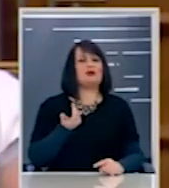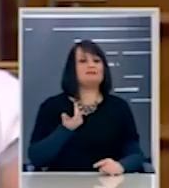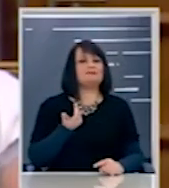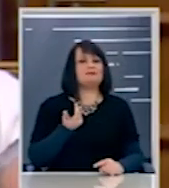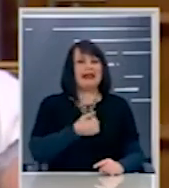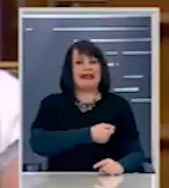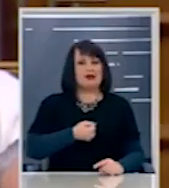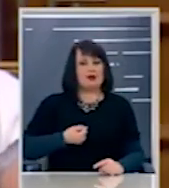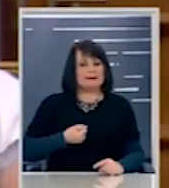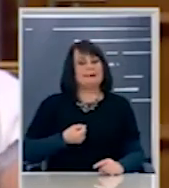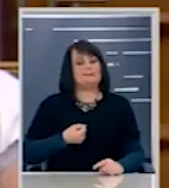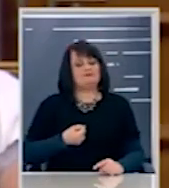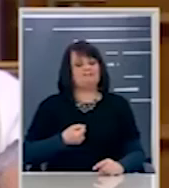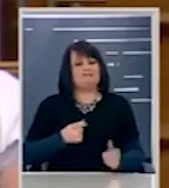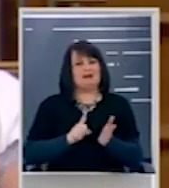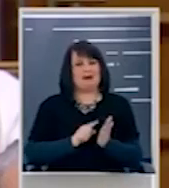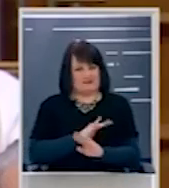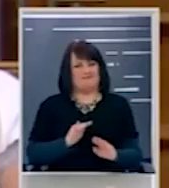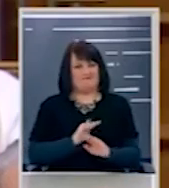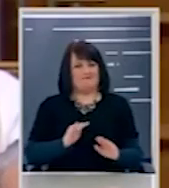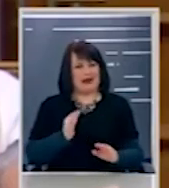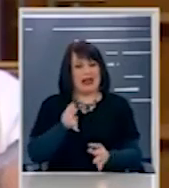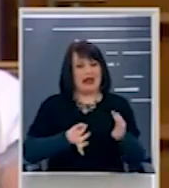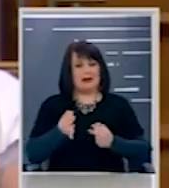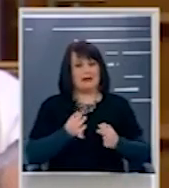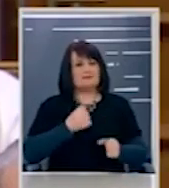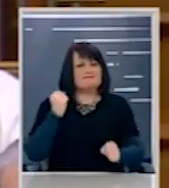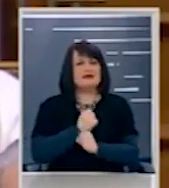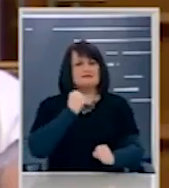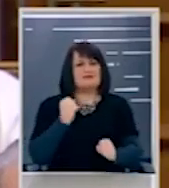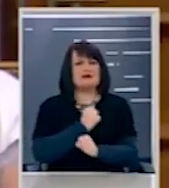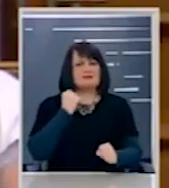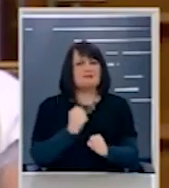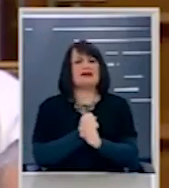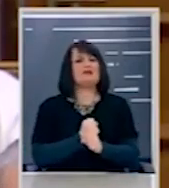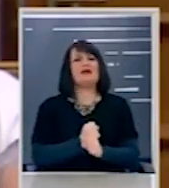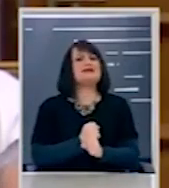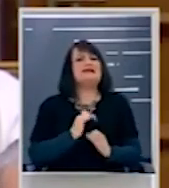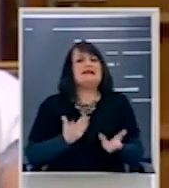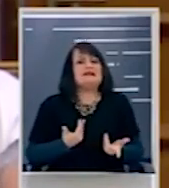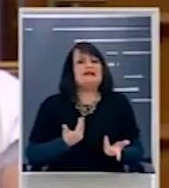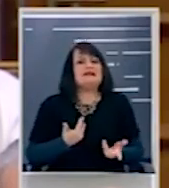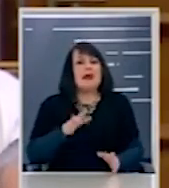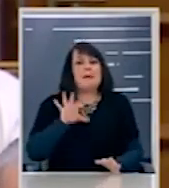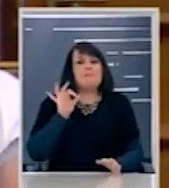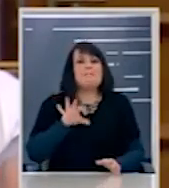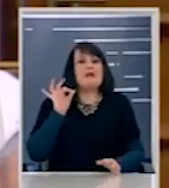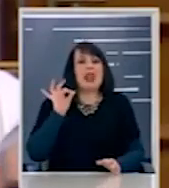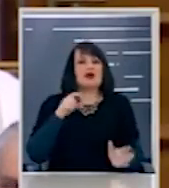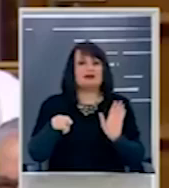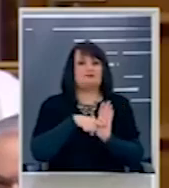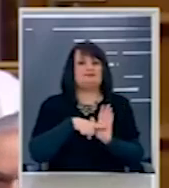της λιτότητας. Και μάλιστα επιμένουν και σε επιλογές οι οποίες έχουν ένα